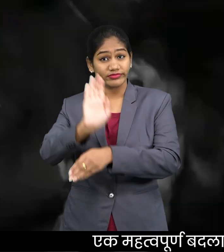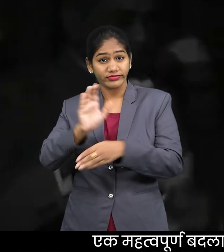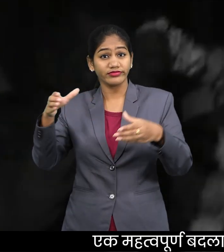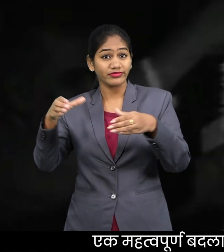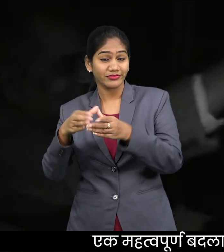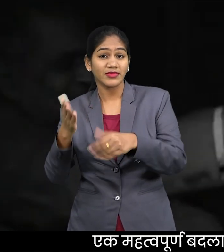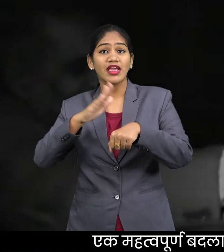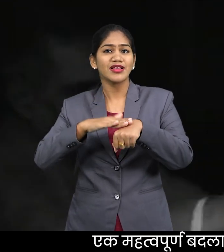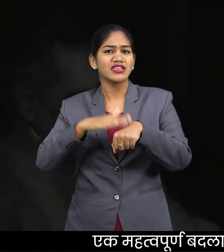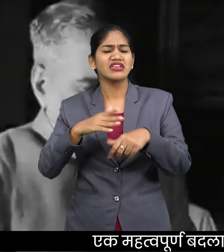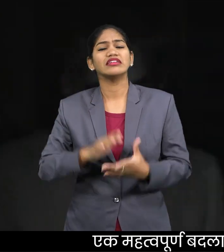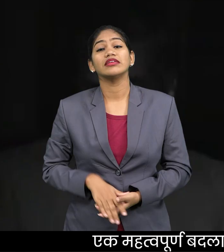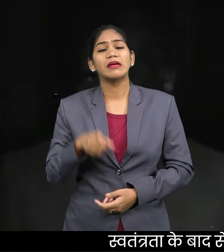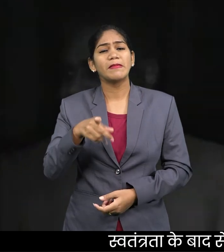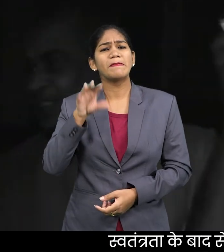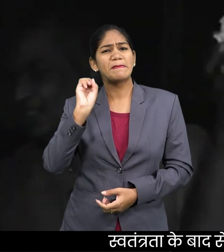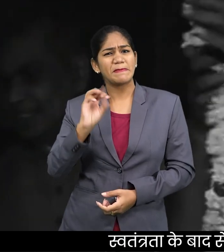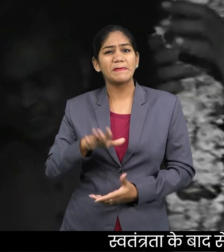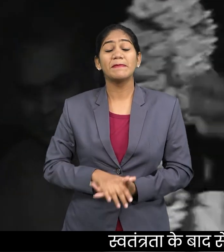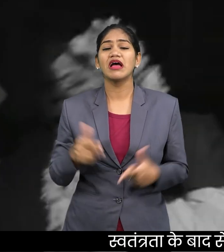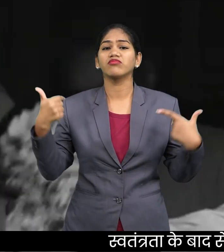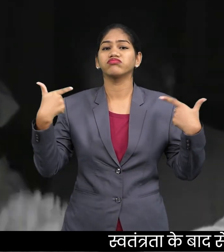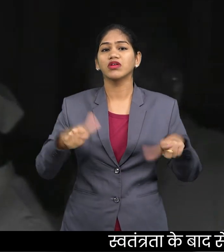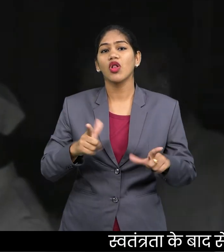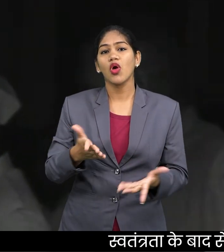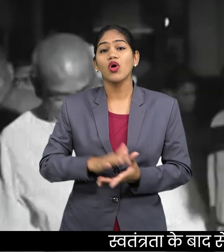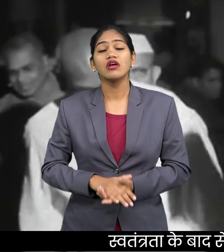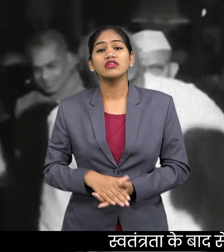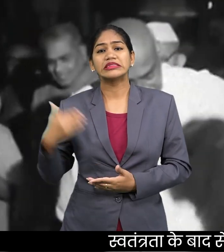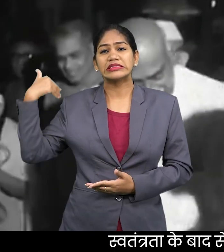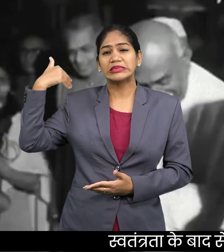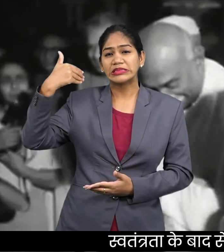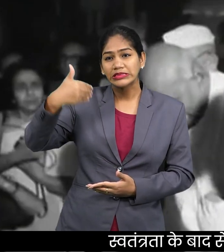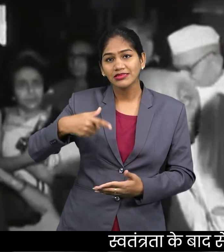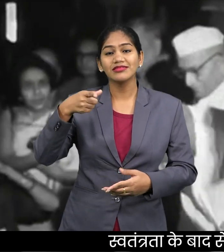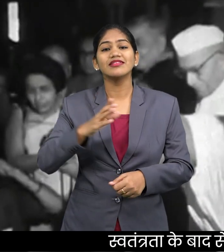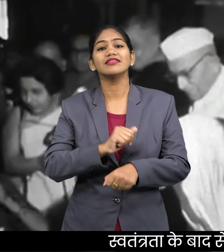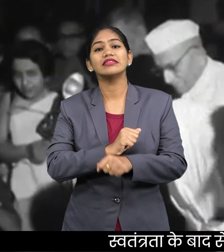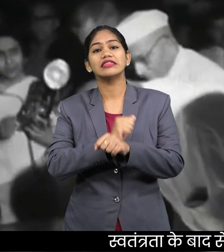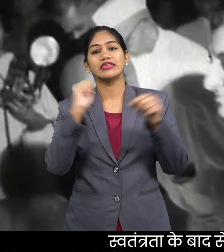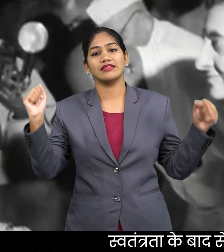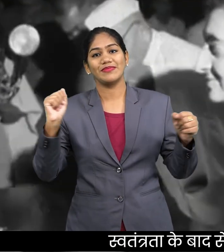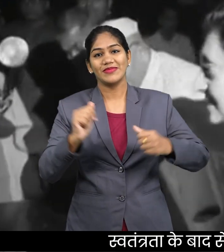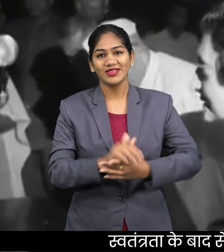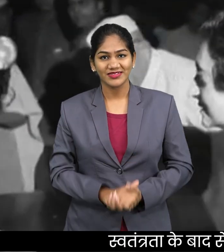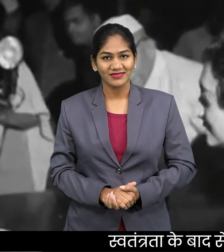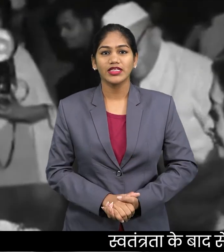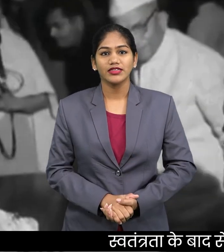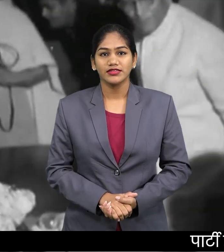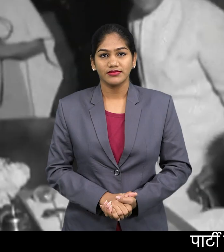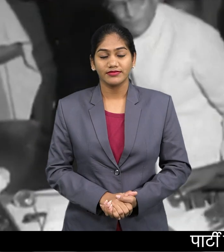किया, जिसमें कांग्रेस पार्टी ने स्वतंत्रता के बाद से अपनी सबसे बुरी हार का अनुभव